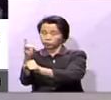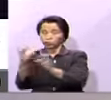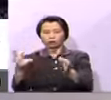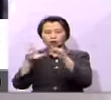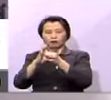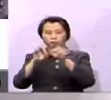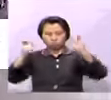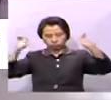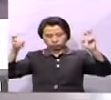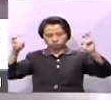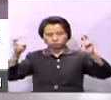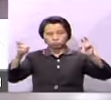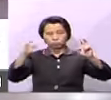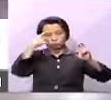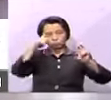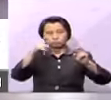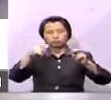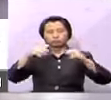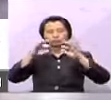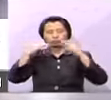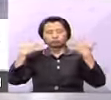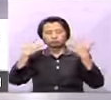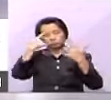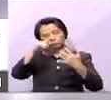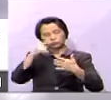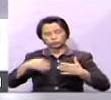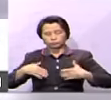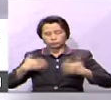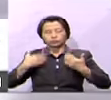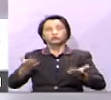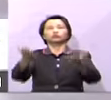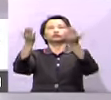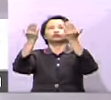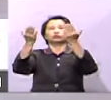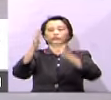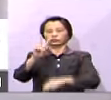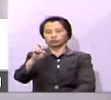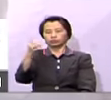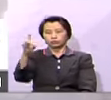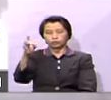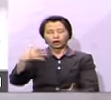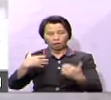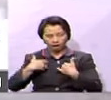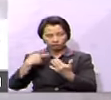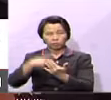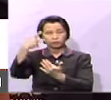tema Ambang Gema Syukur 2018. Jadi antara pengisiannya ada, kita ada